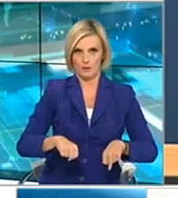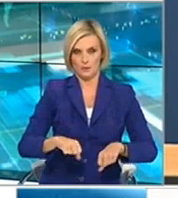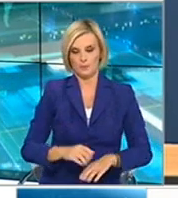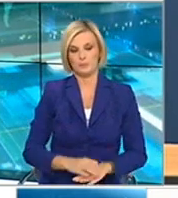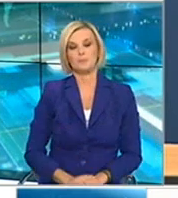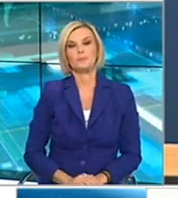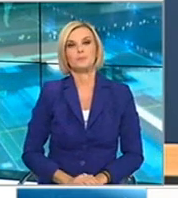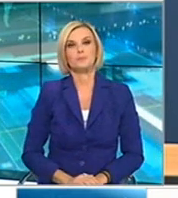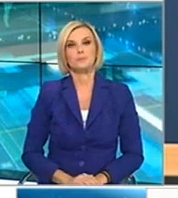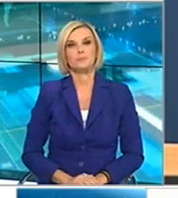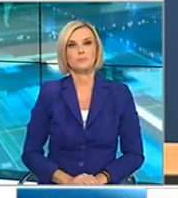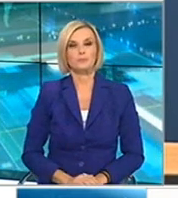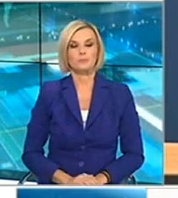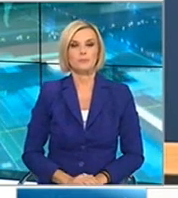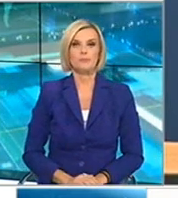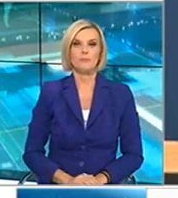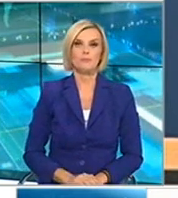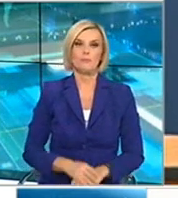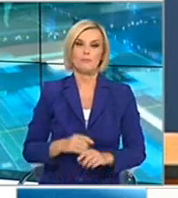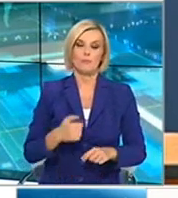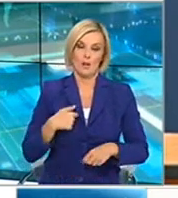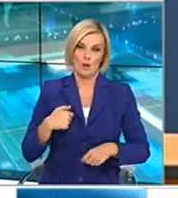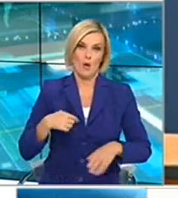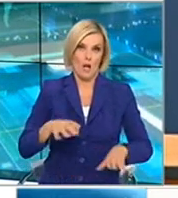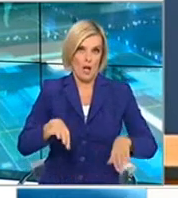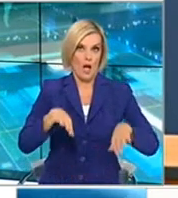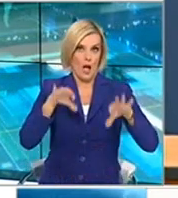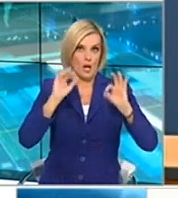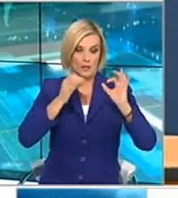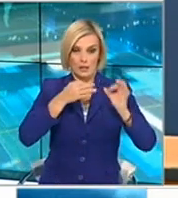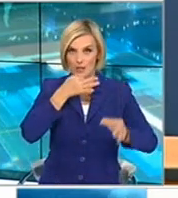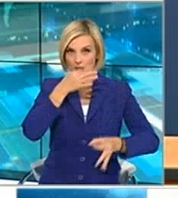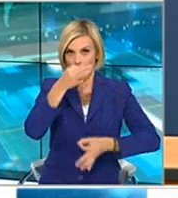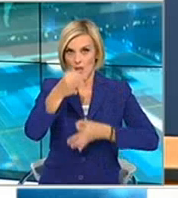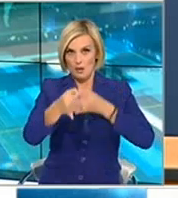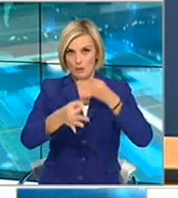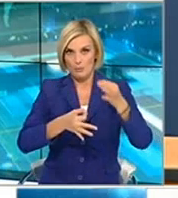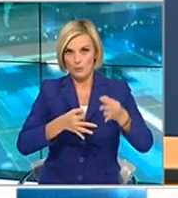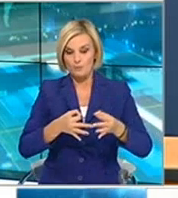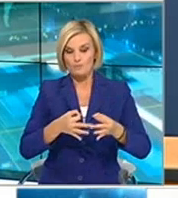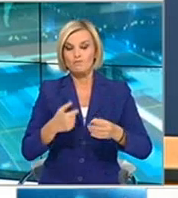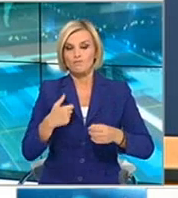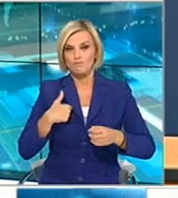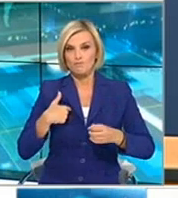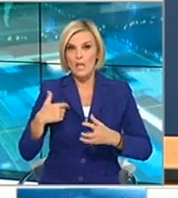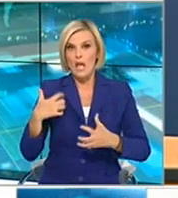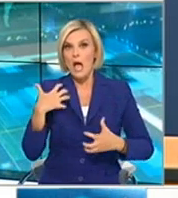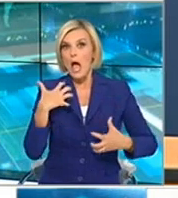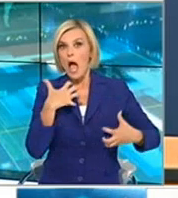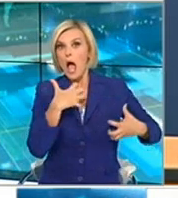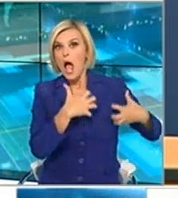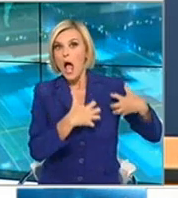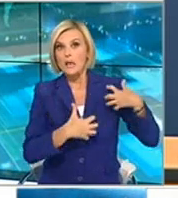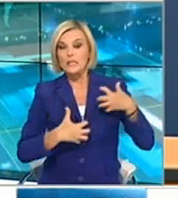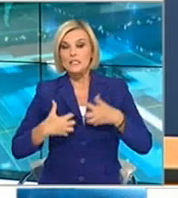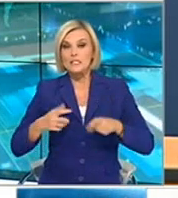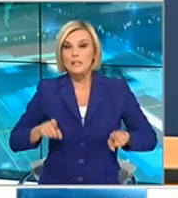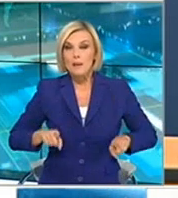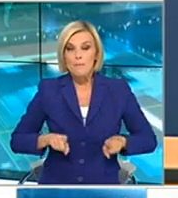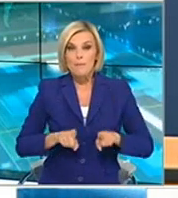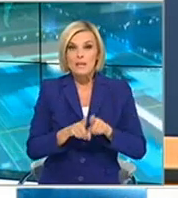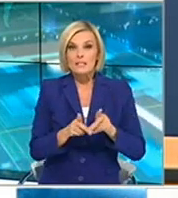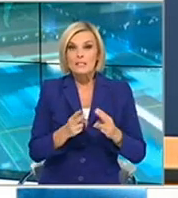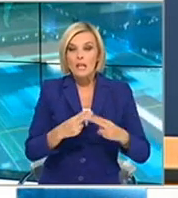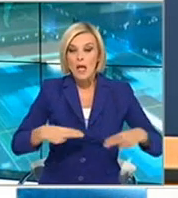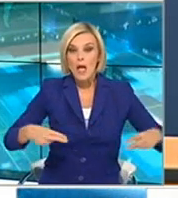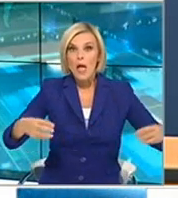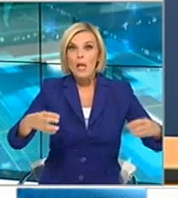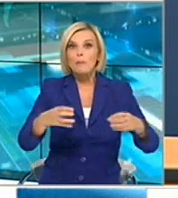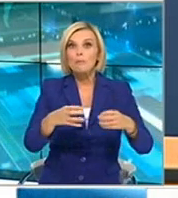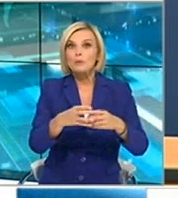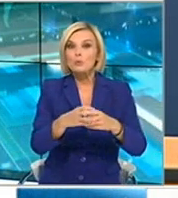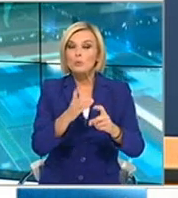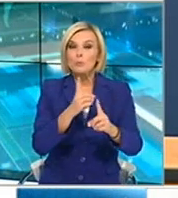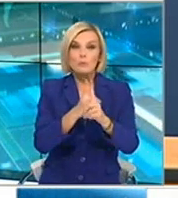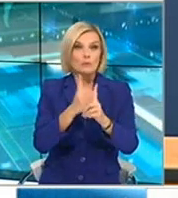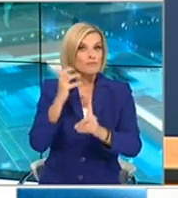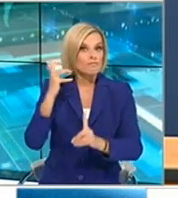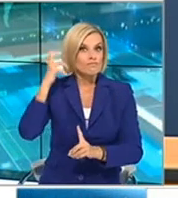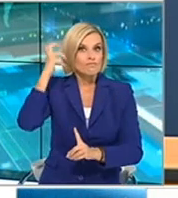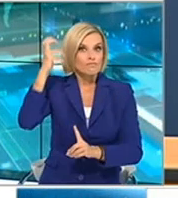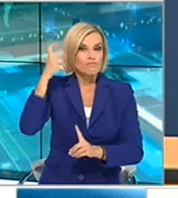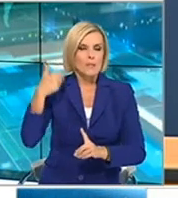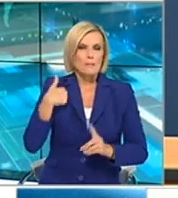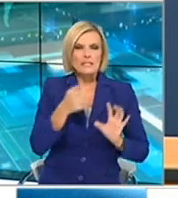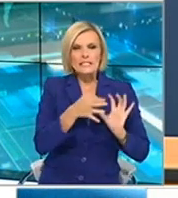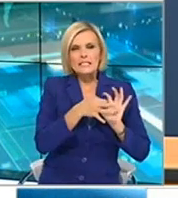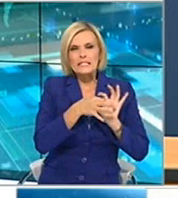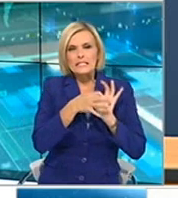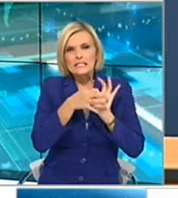Αρχικά, θα ήθελα να σας μεταφέρω την ανησυχία της Επιτροπής των Εμπειρογνωμόνων, η οποία συνεδριάζει συνεχώς για